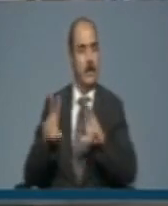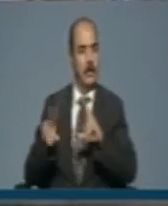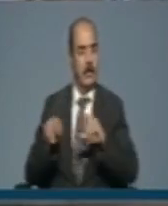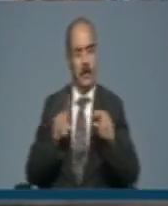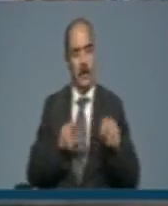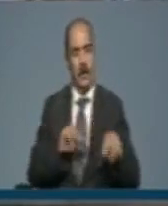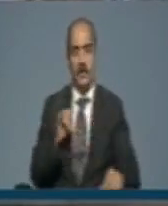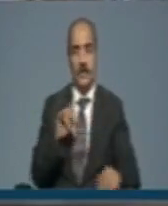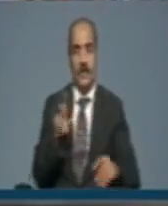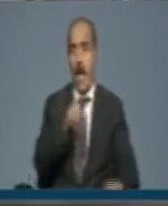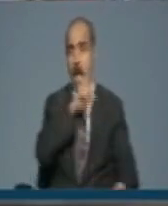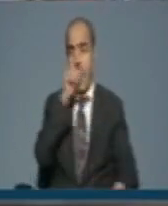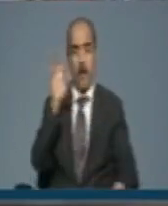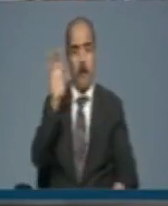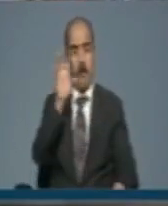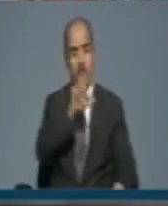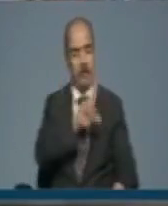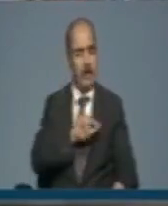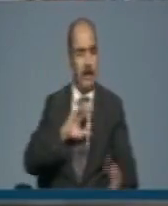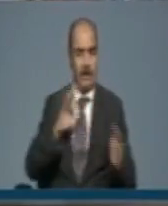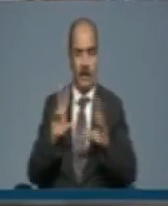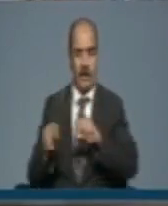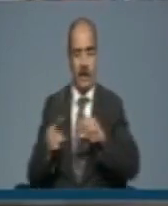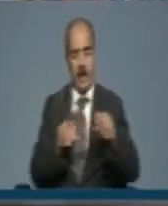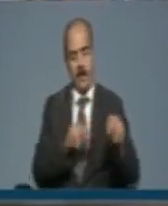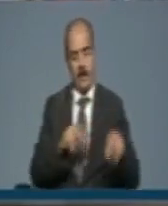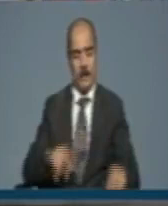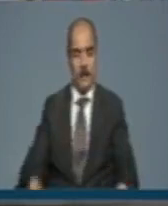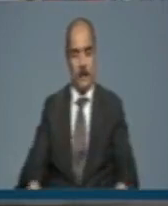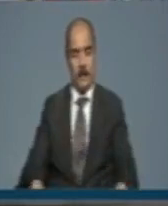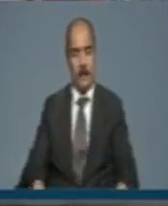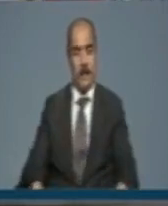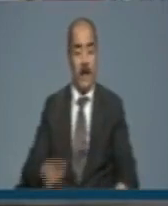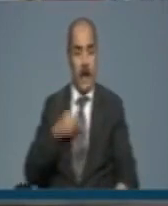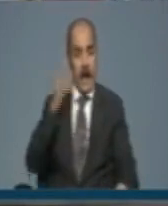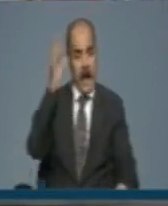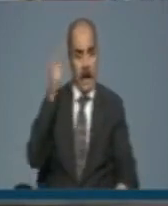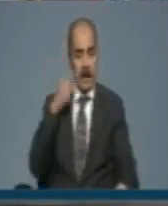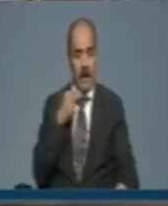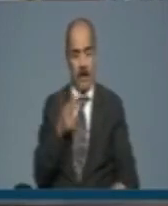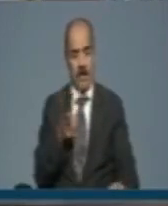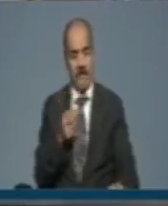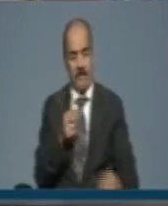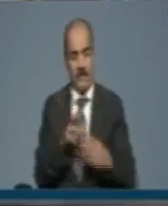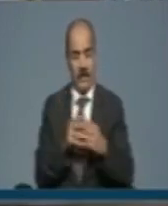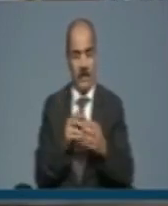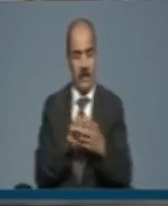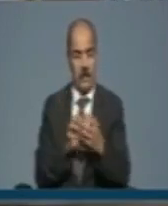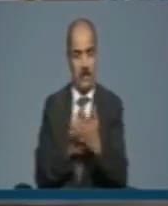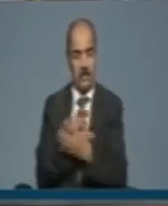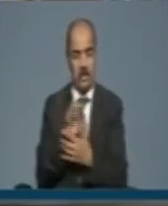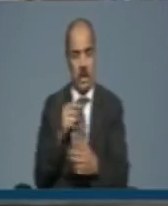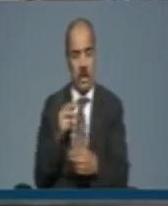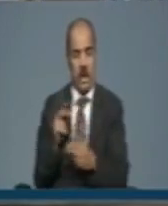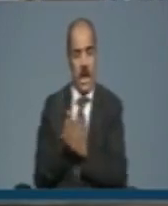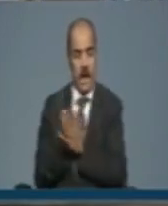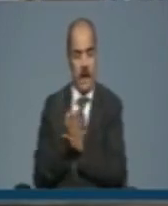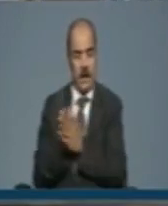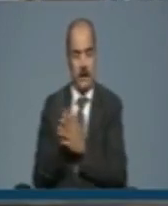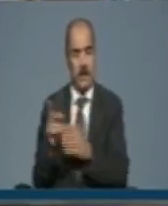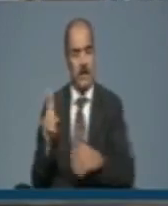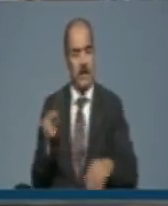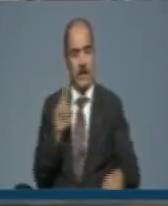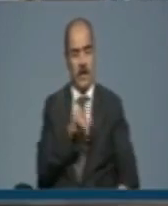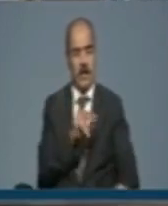الشعوب في باقي أنحاء العالم إن كندا لا تدين العمليات الإرهابية التي قامت بها حماس ضد إسرائيل. وفي